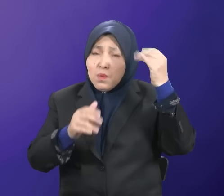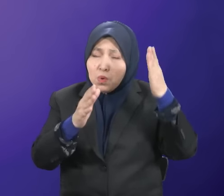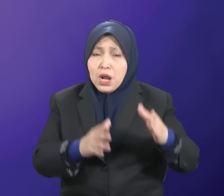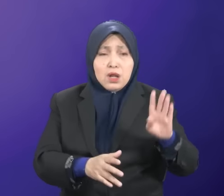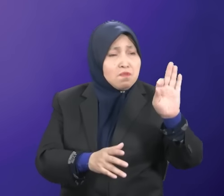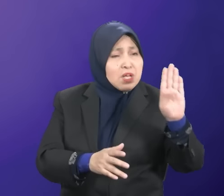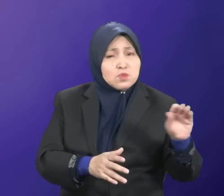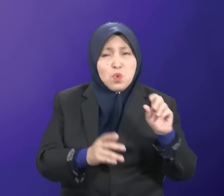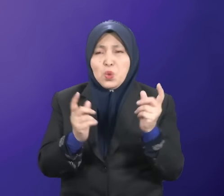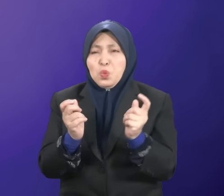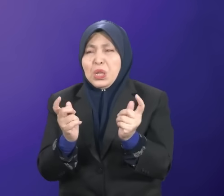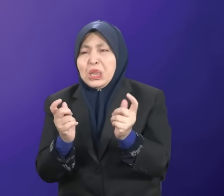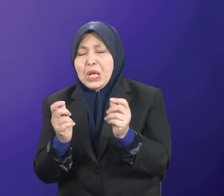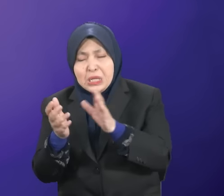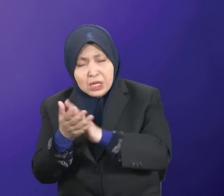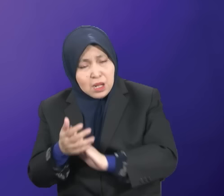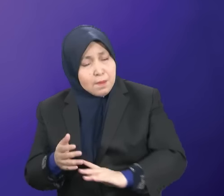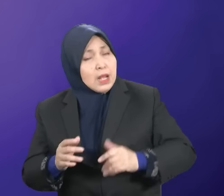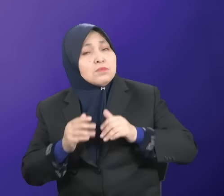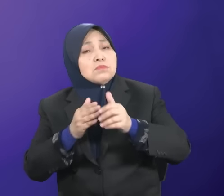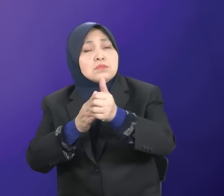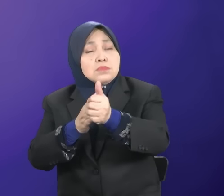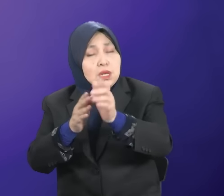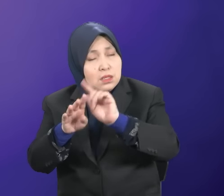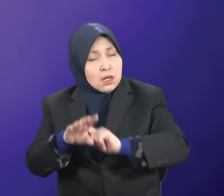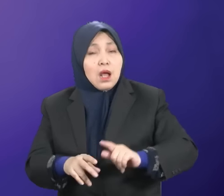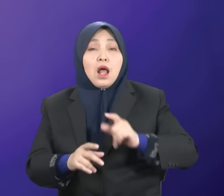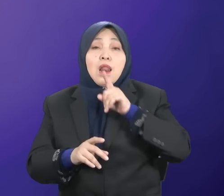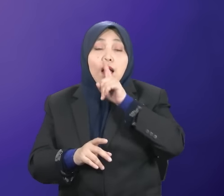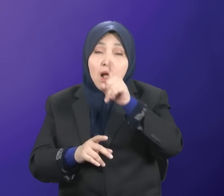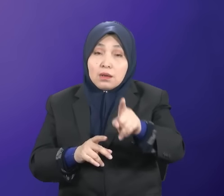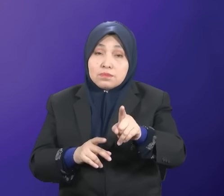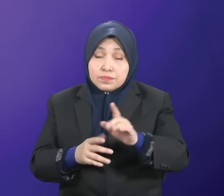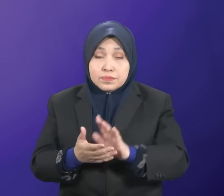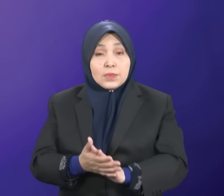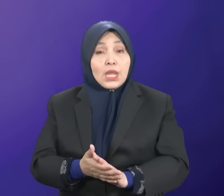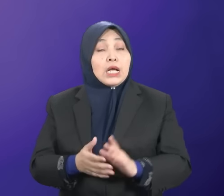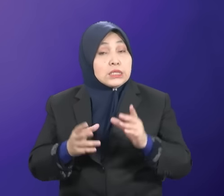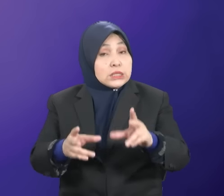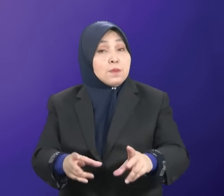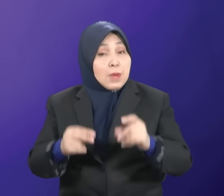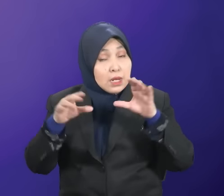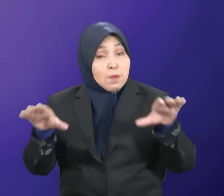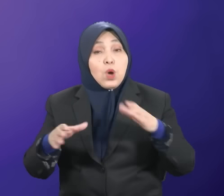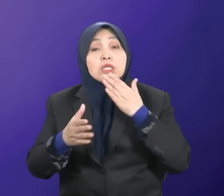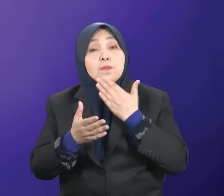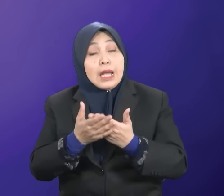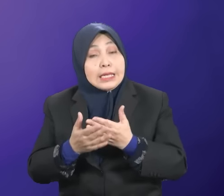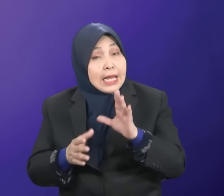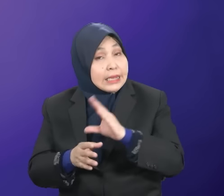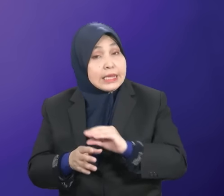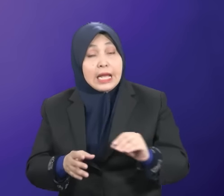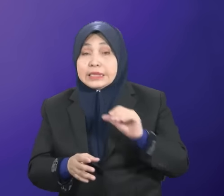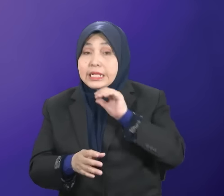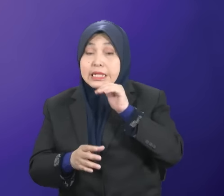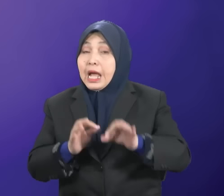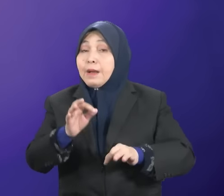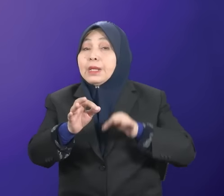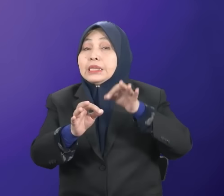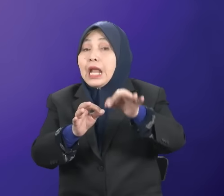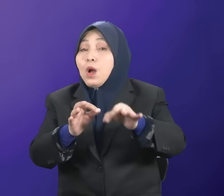tapi berpadukan kepada Al Haq Umi robbik ya dan yang ketiga kita segera dalam membawa kebaikan dan tidak bertanggung